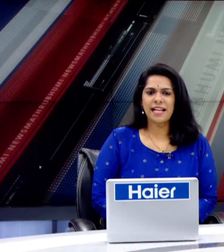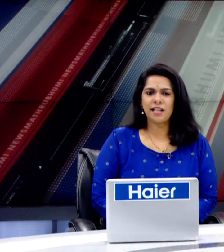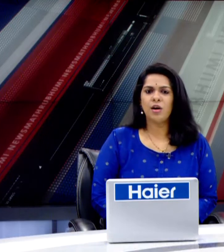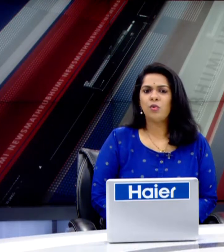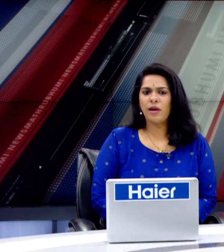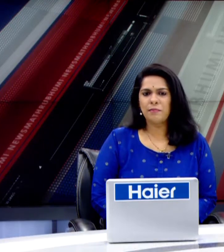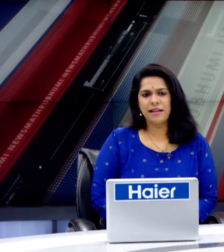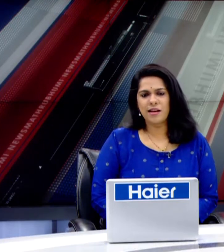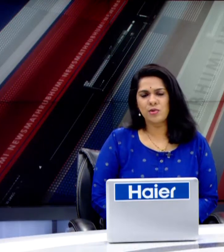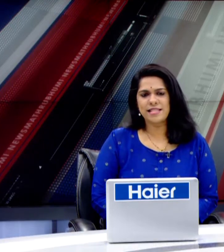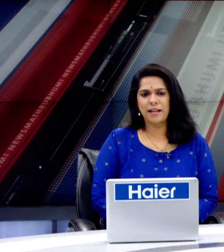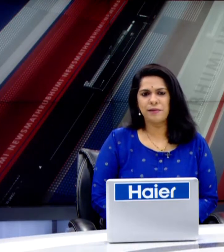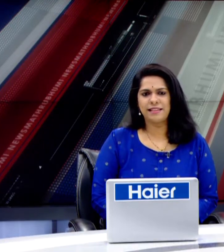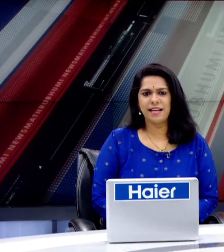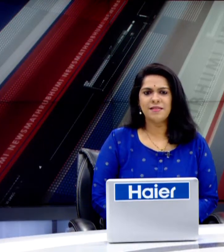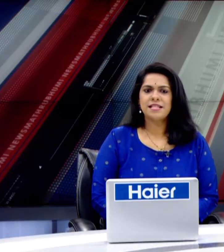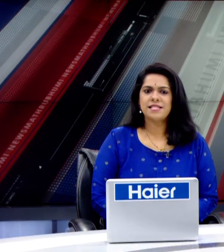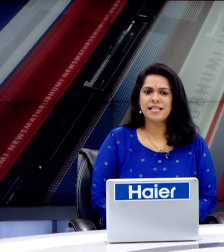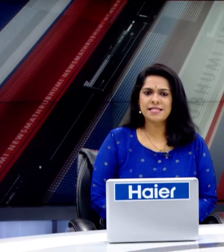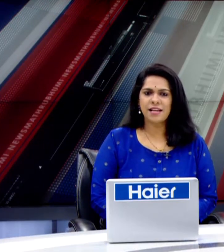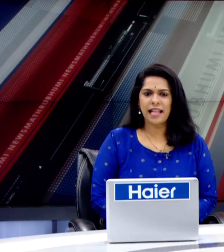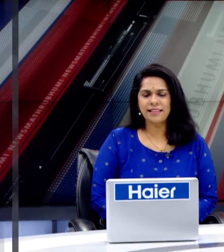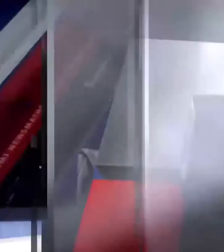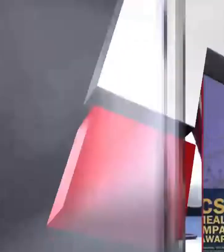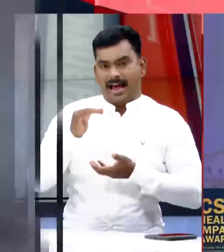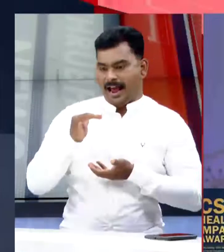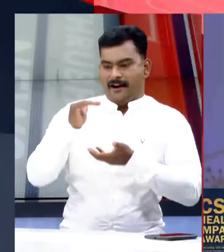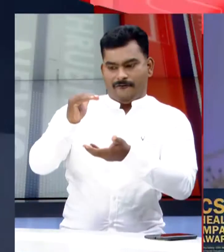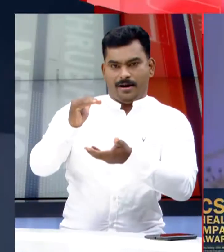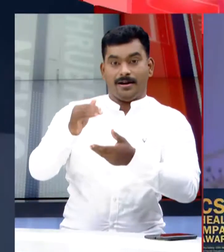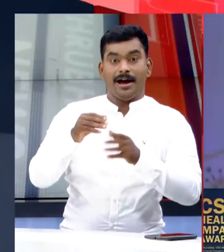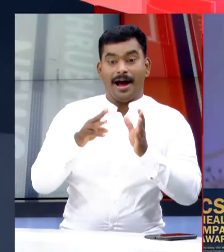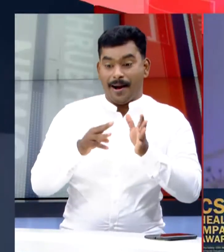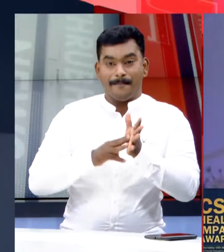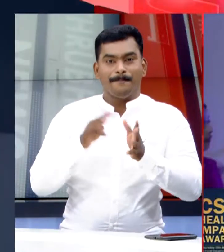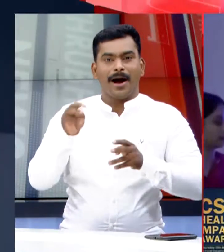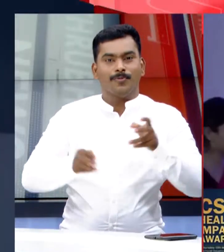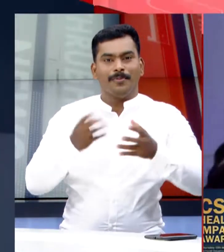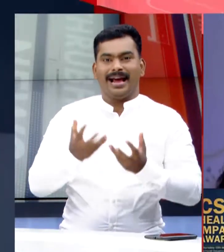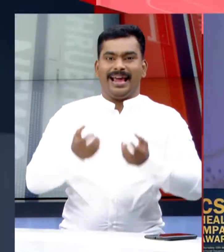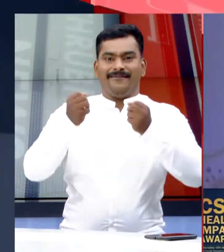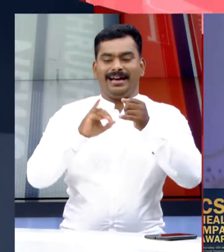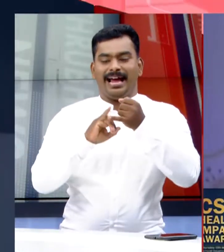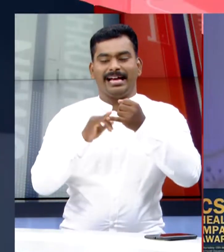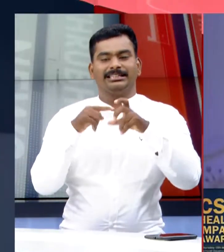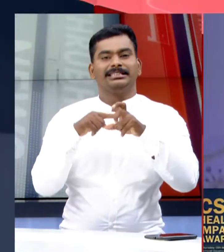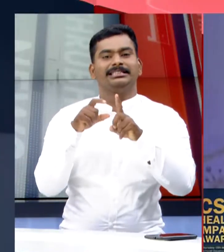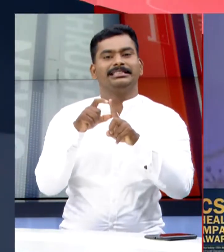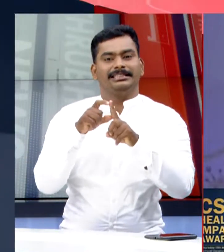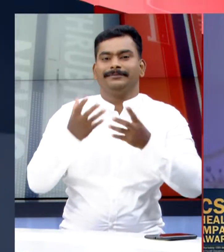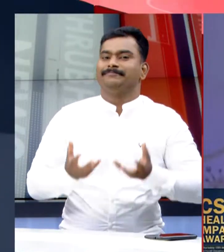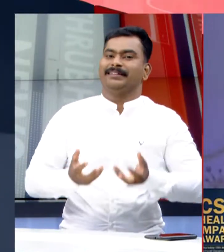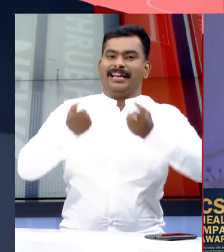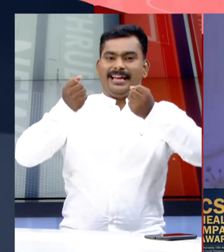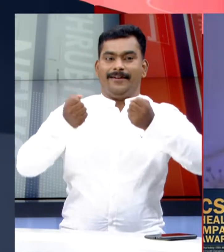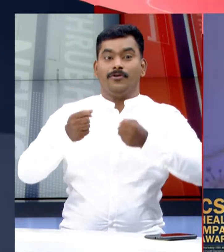ഇന്റഗ്രേറ്റഡ് ഹെൽത്ത് വെൽബീങ് കൗൺസിൽ ഏർപ്പെടുത്തിയ സി എസ് ആർ ഹെൽത്ത് ഇമ്പാക്ട് അവാർഡ് മാതൃഭൂമി സീഡന എൻവയോൺമെന്റ് ഇമ്പാക്ട് ഇനീഷ്യേറ്റീവ്